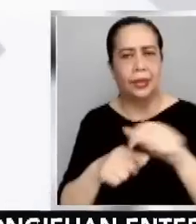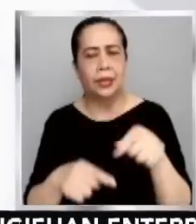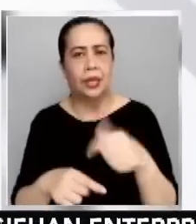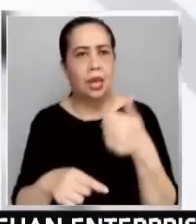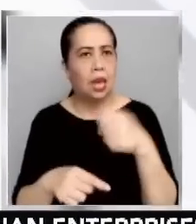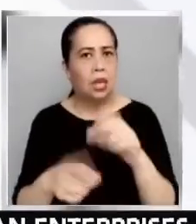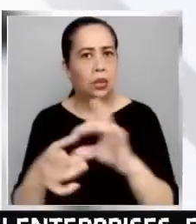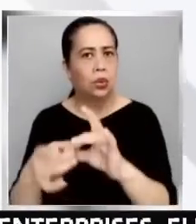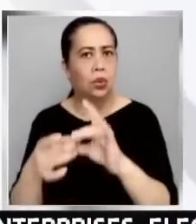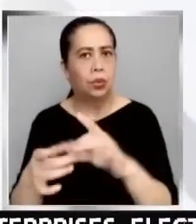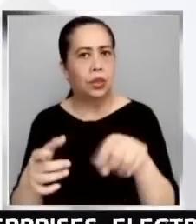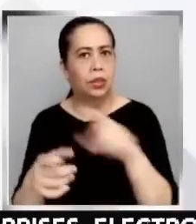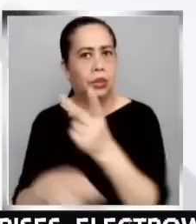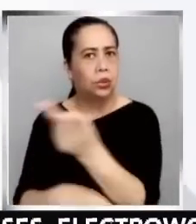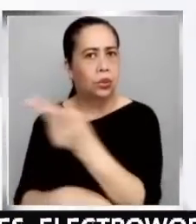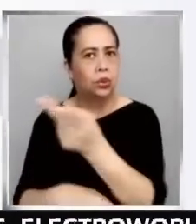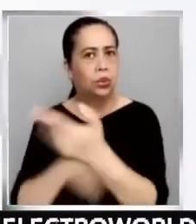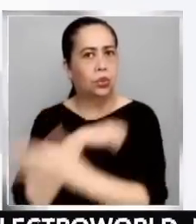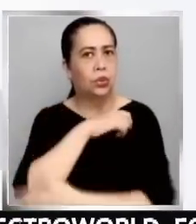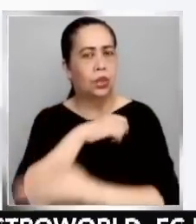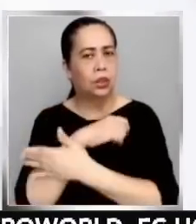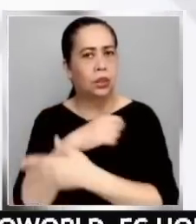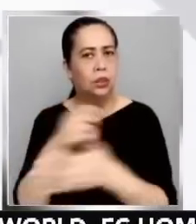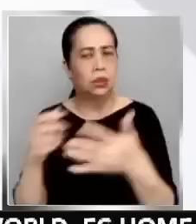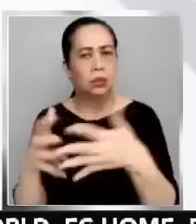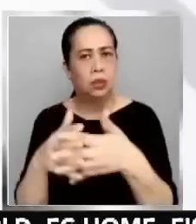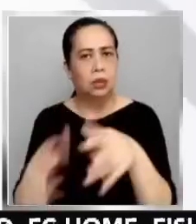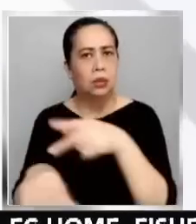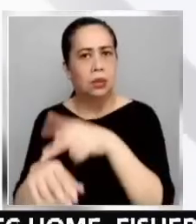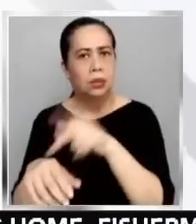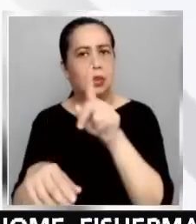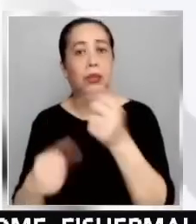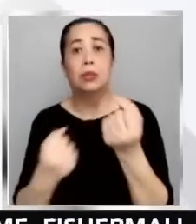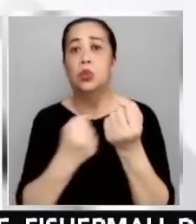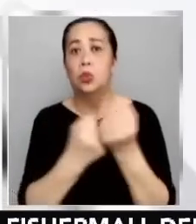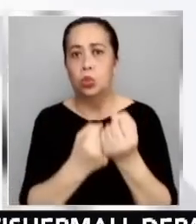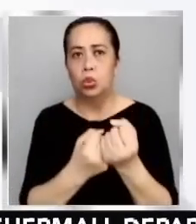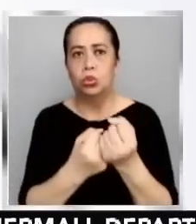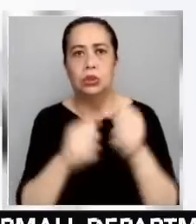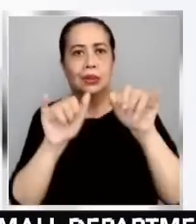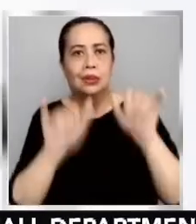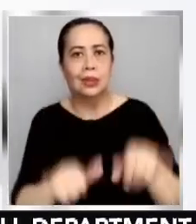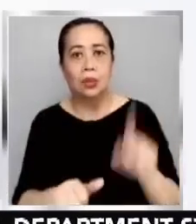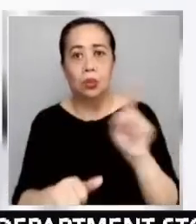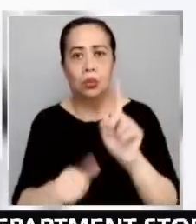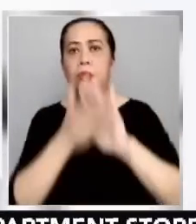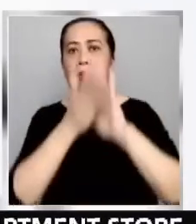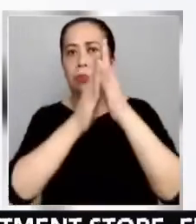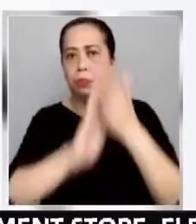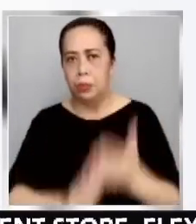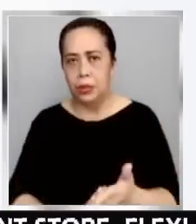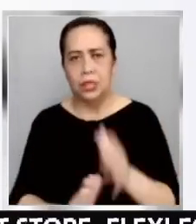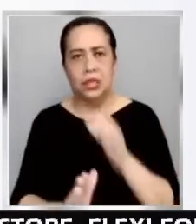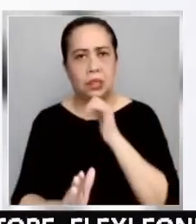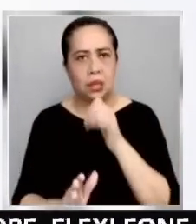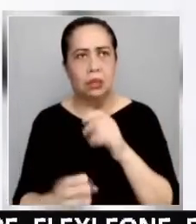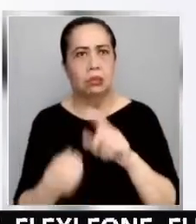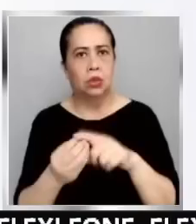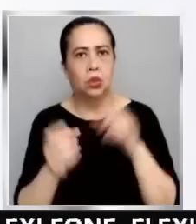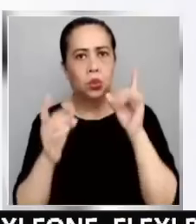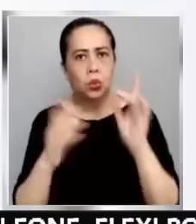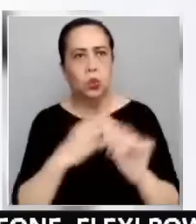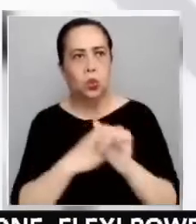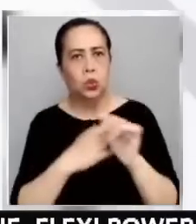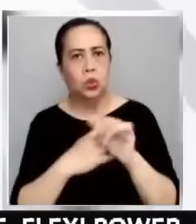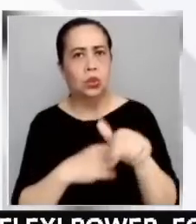daw ng dalawang bansa dapat daw makakatulong sa pagpapanatili ng kapayapaan at hindi raw mapanganib sa interes